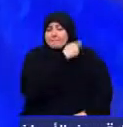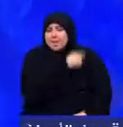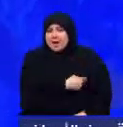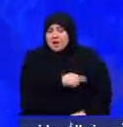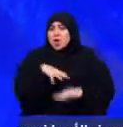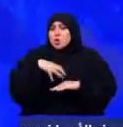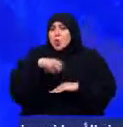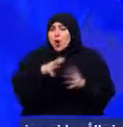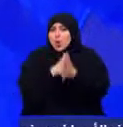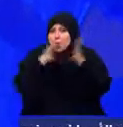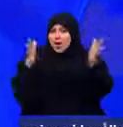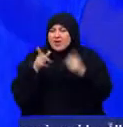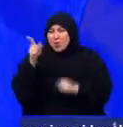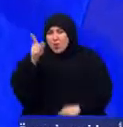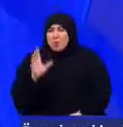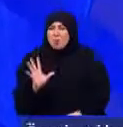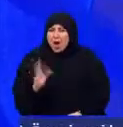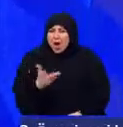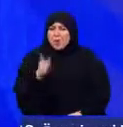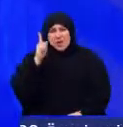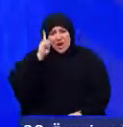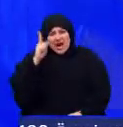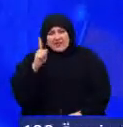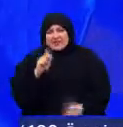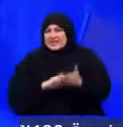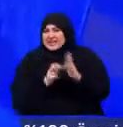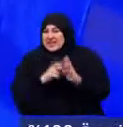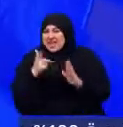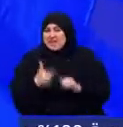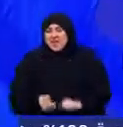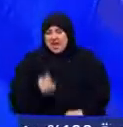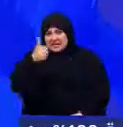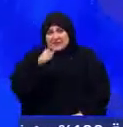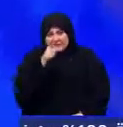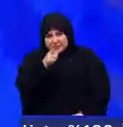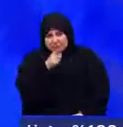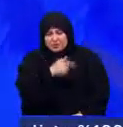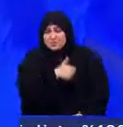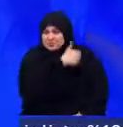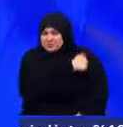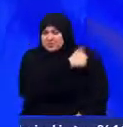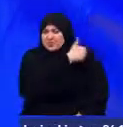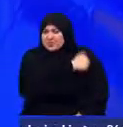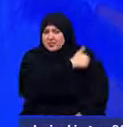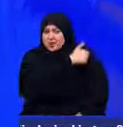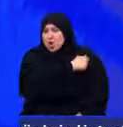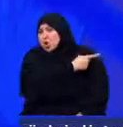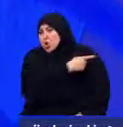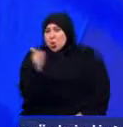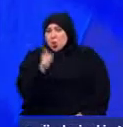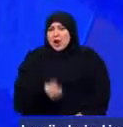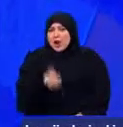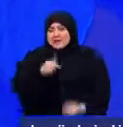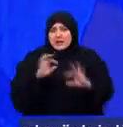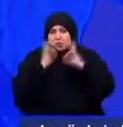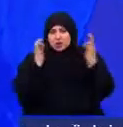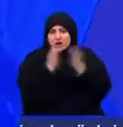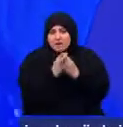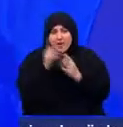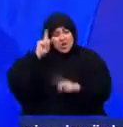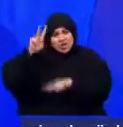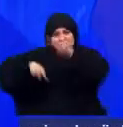الدول، حاولت أن تصل إلى هذه الدرجة وأن توفي وأن